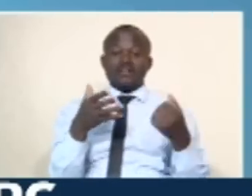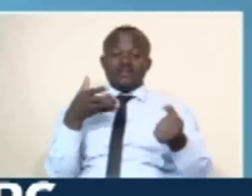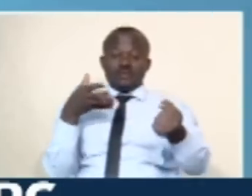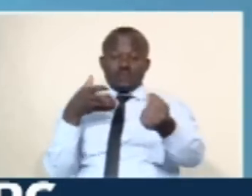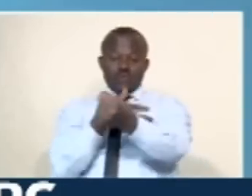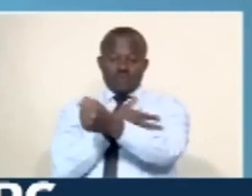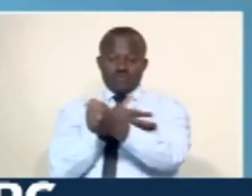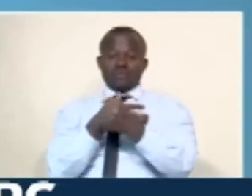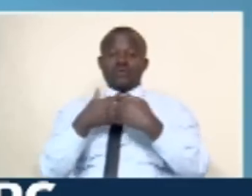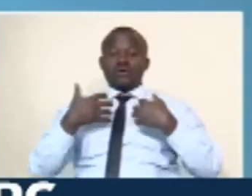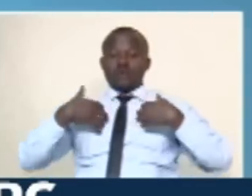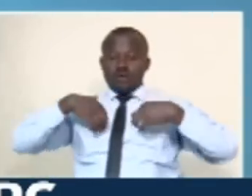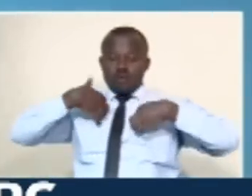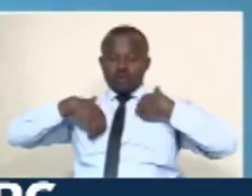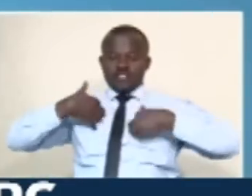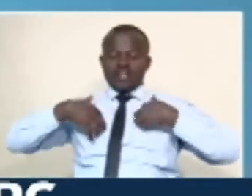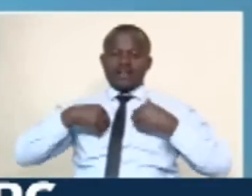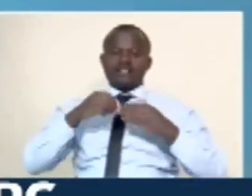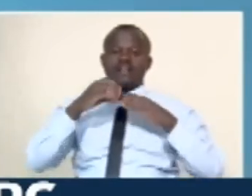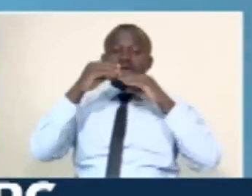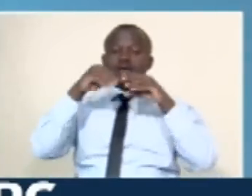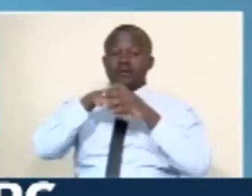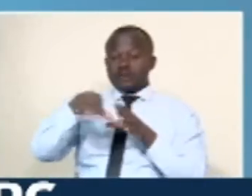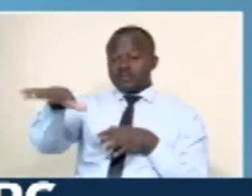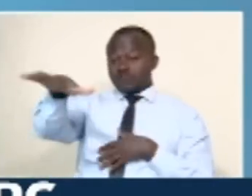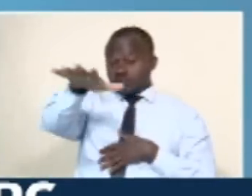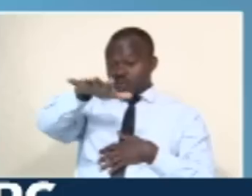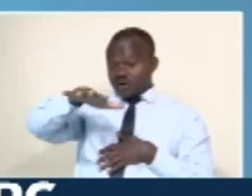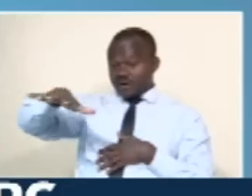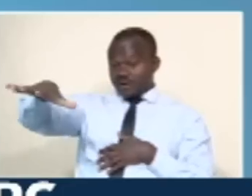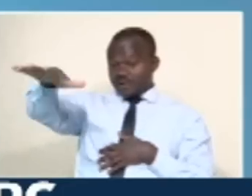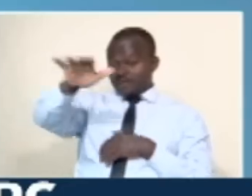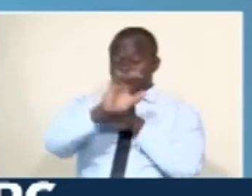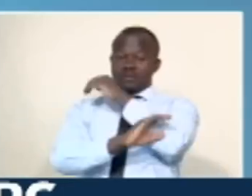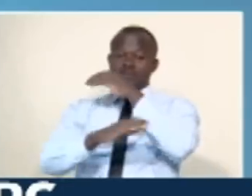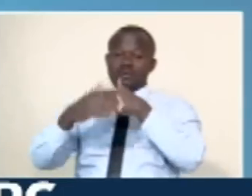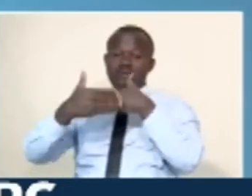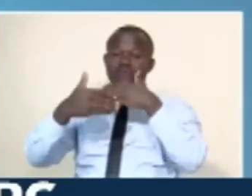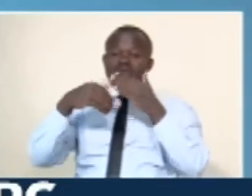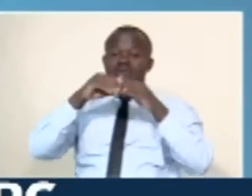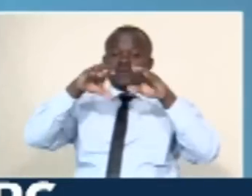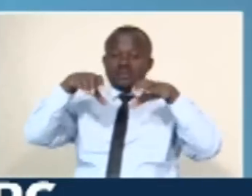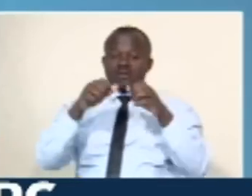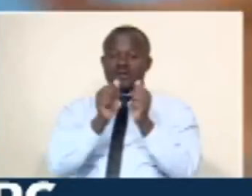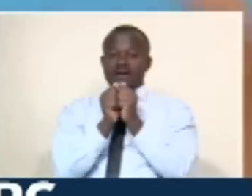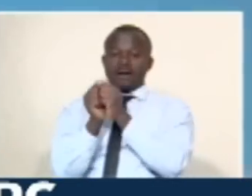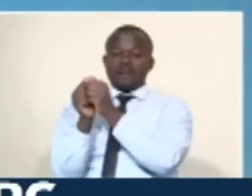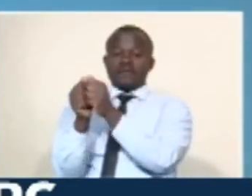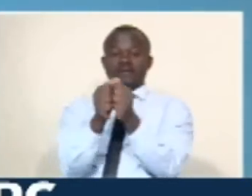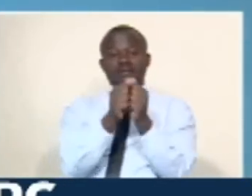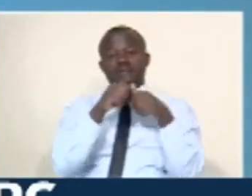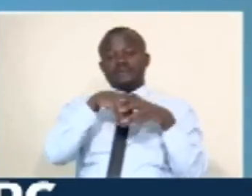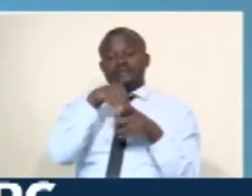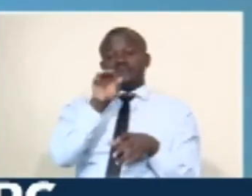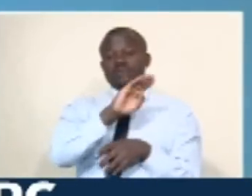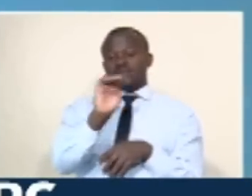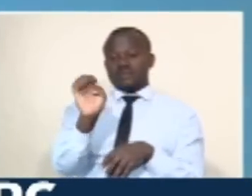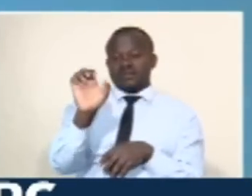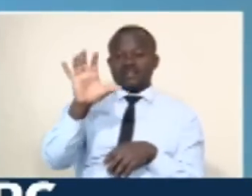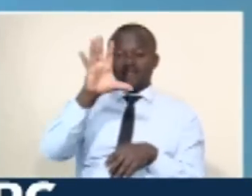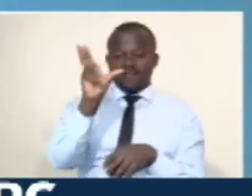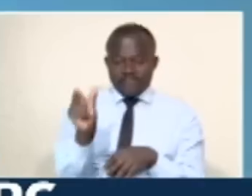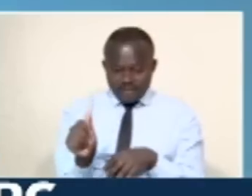ingufu, ubushake abayobozi bo muri kano karere b'ibihugu bituranye na Congo ndetse ni muri East Africa muri